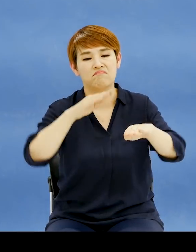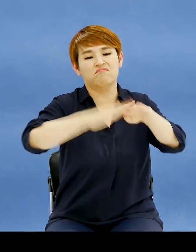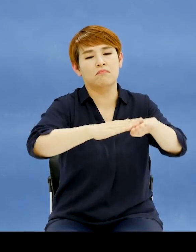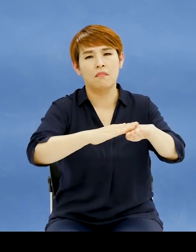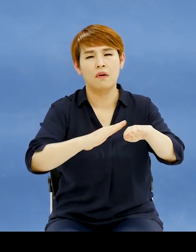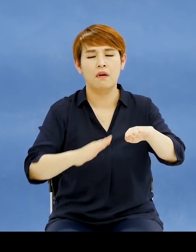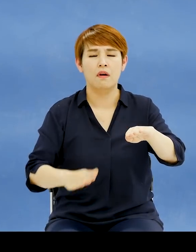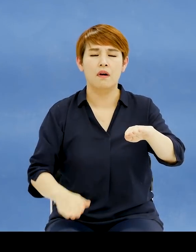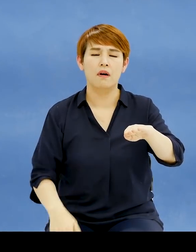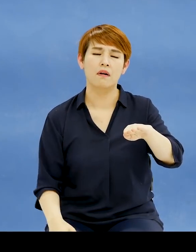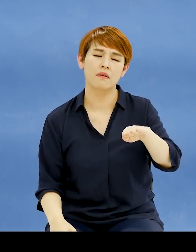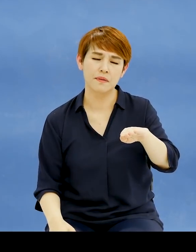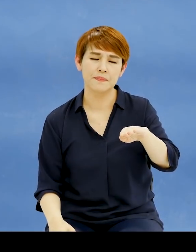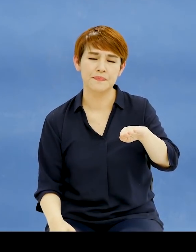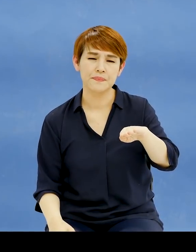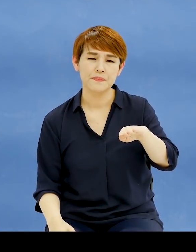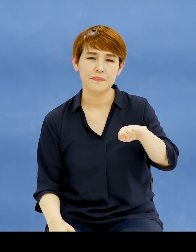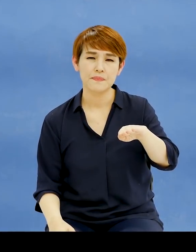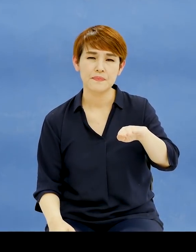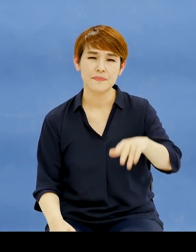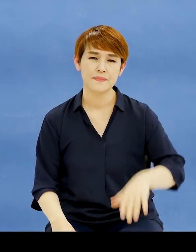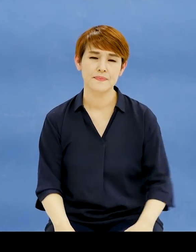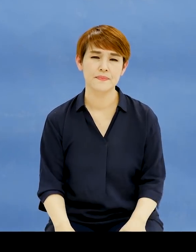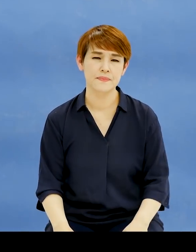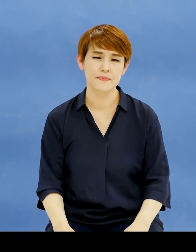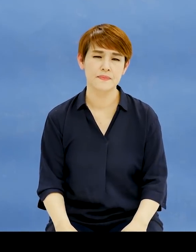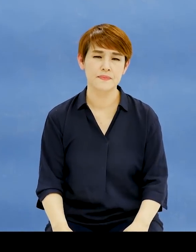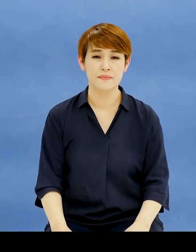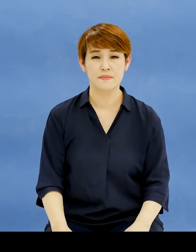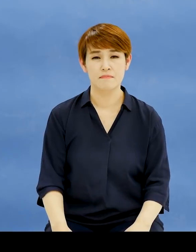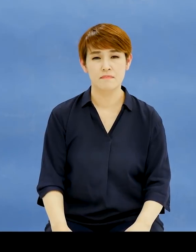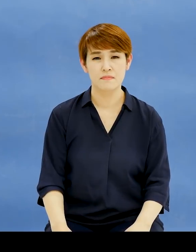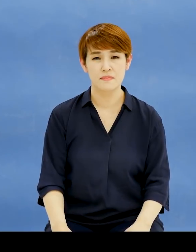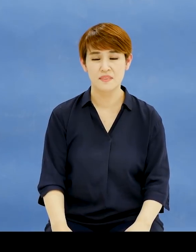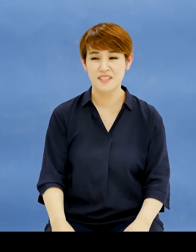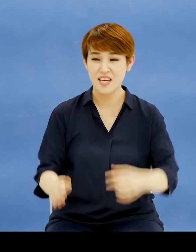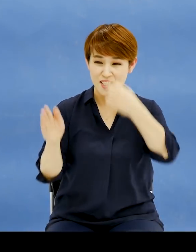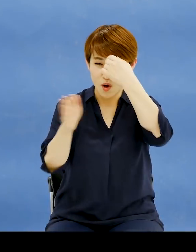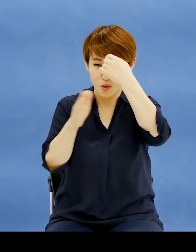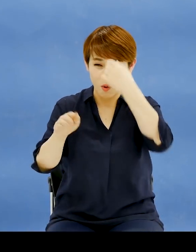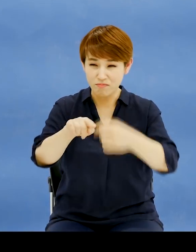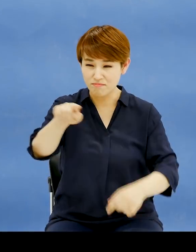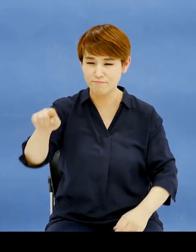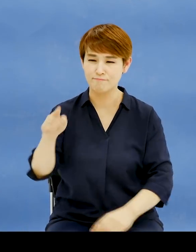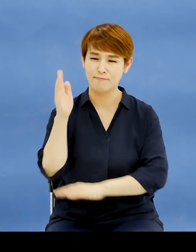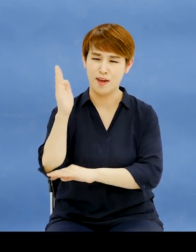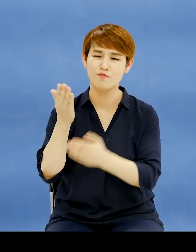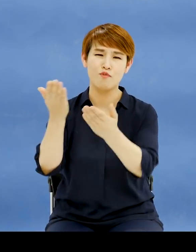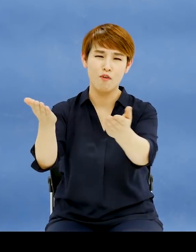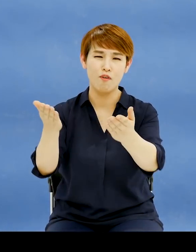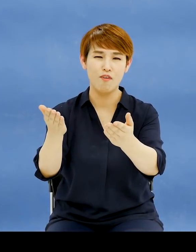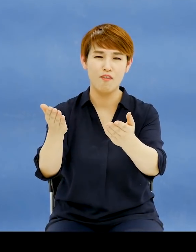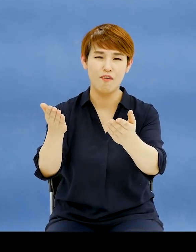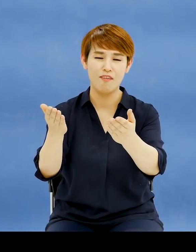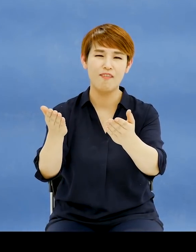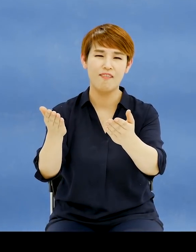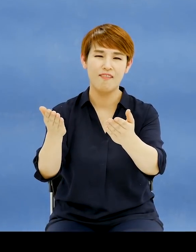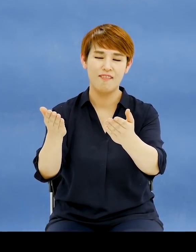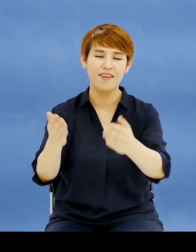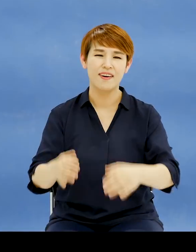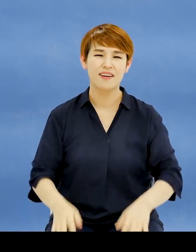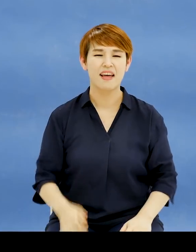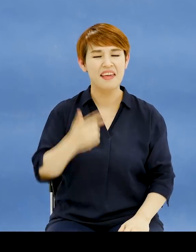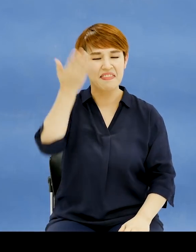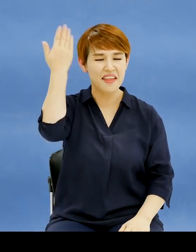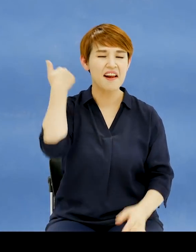예, 그런 것도 막 붙이고 그랬거든요. 아. 근데 지금 내가 성도님들한테 그런 얘기 해드리면 웃으면서 얘기할